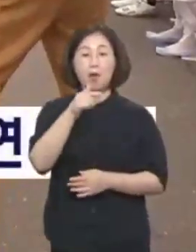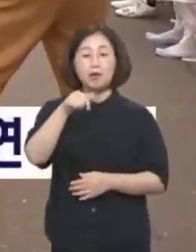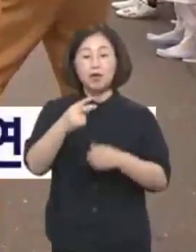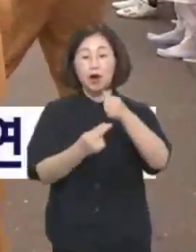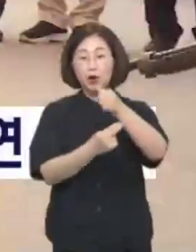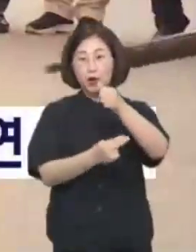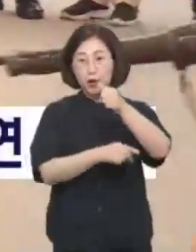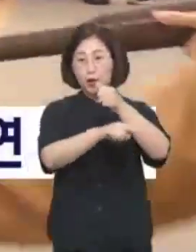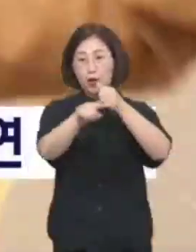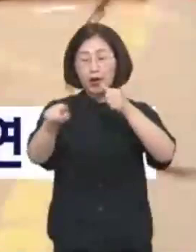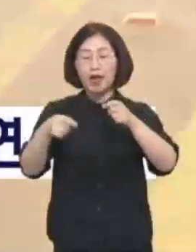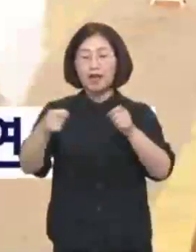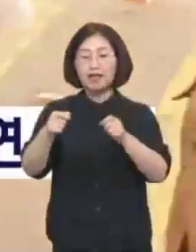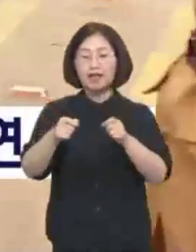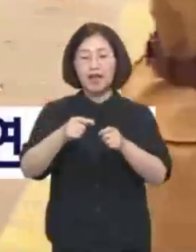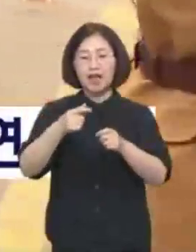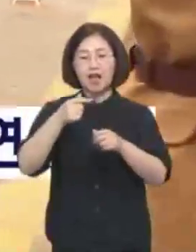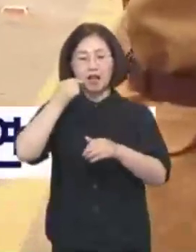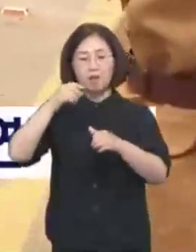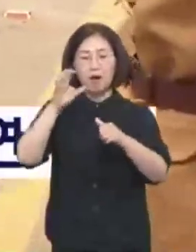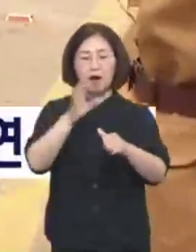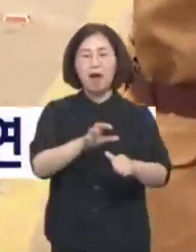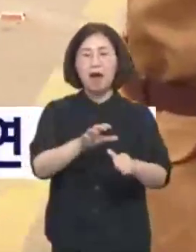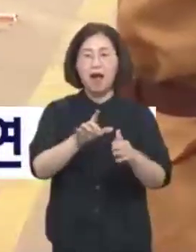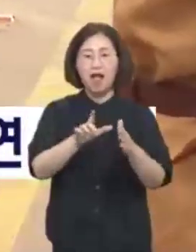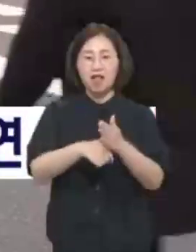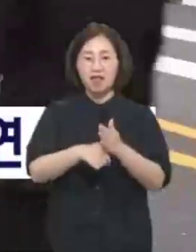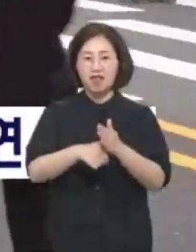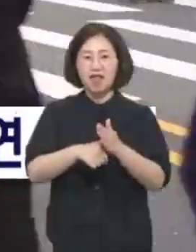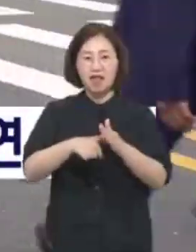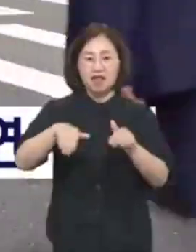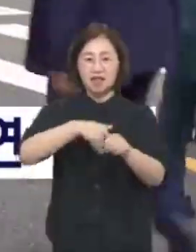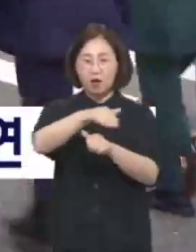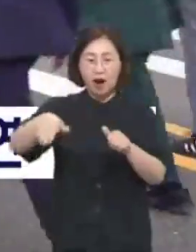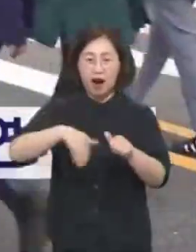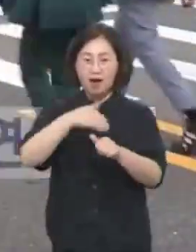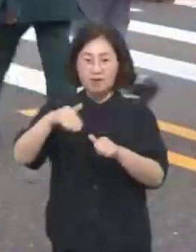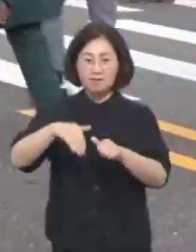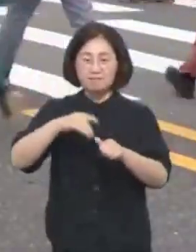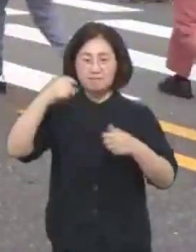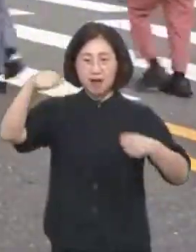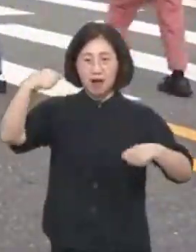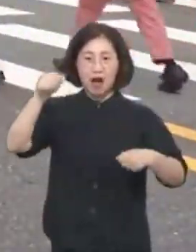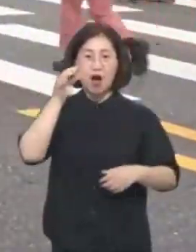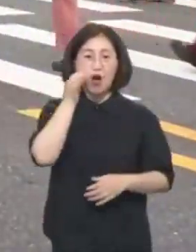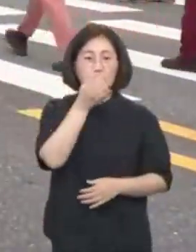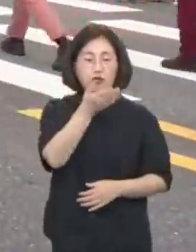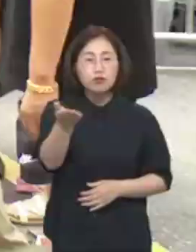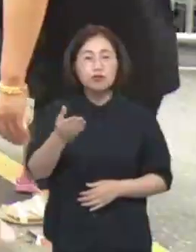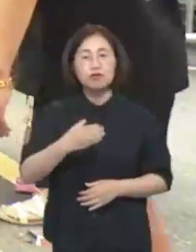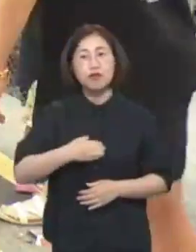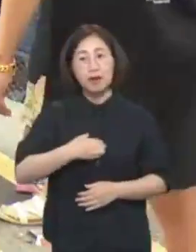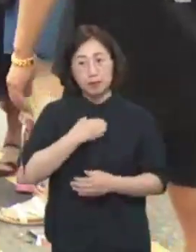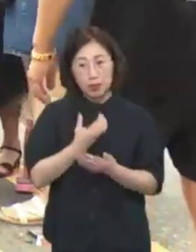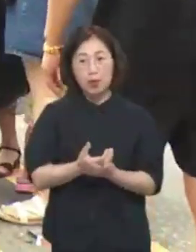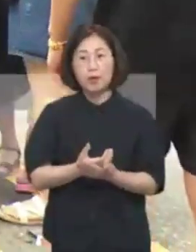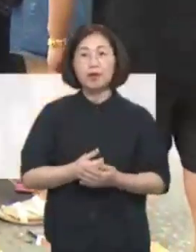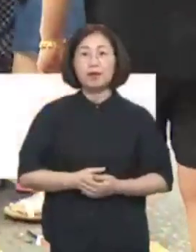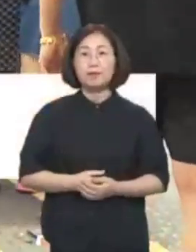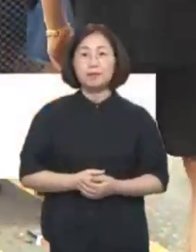의해 핍박받던 독립열사들의 과거 항일투쟁 당시를 담아내는 뭉클한 장면이 연출됐습니다.